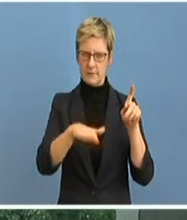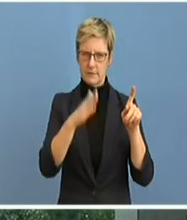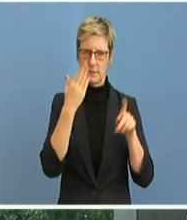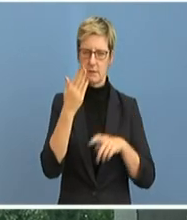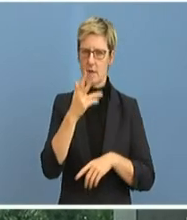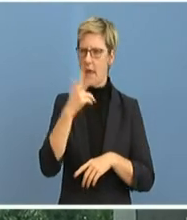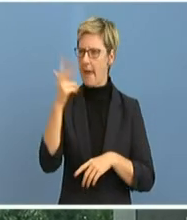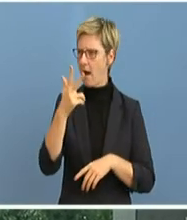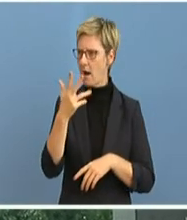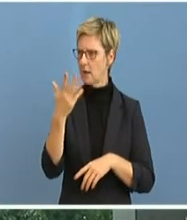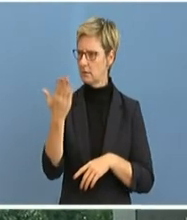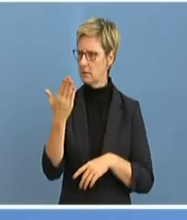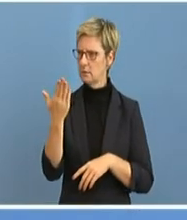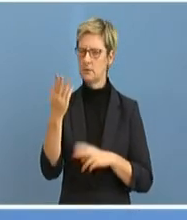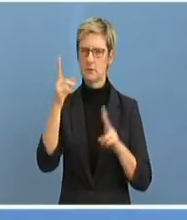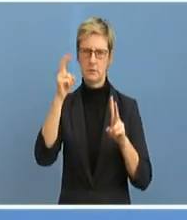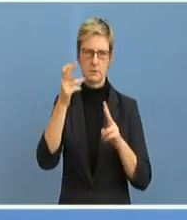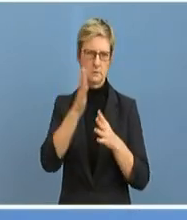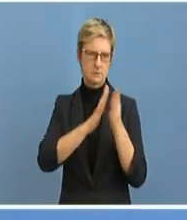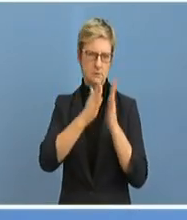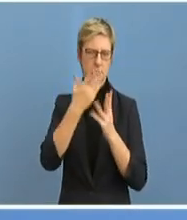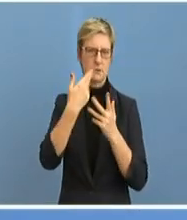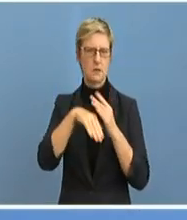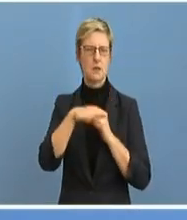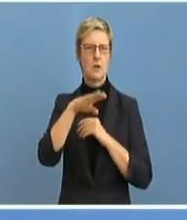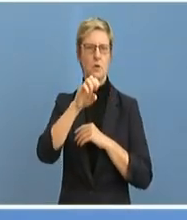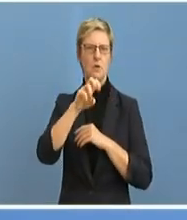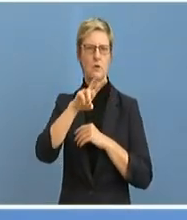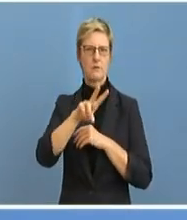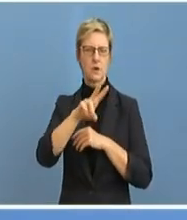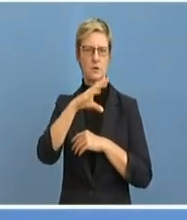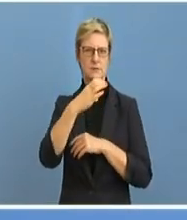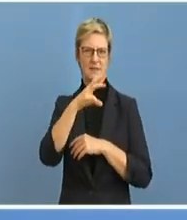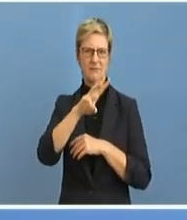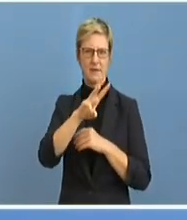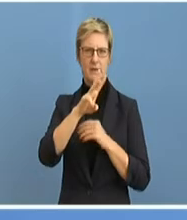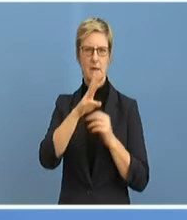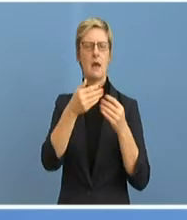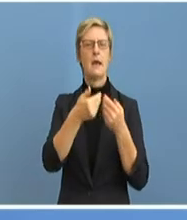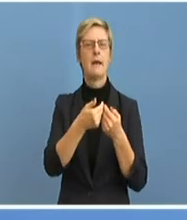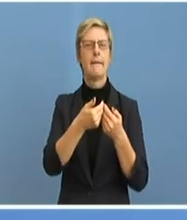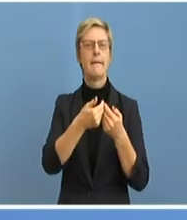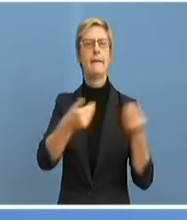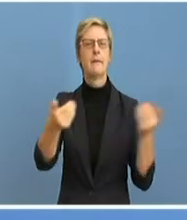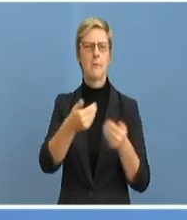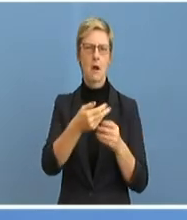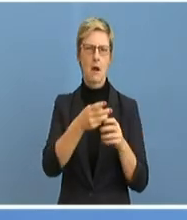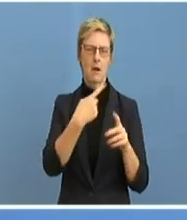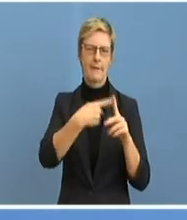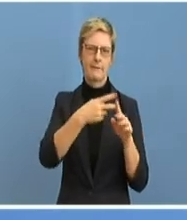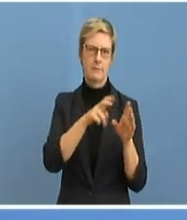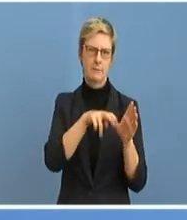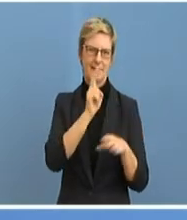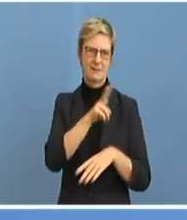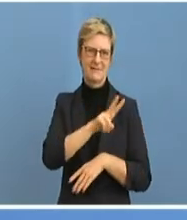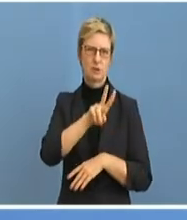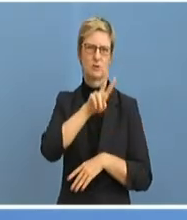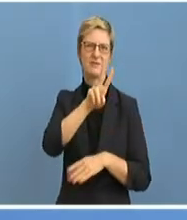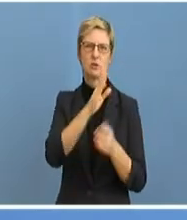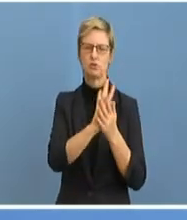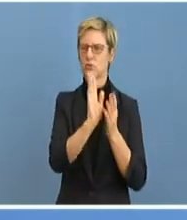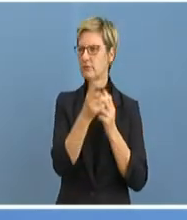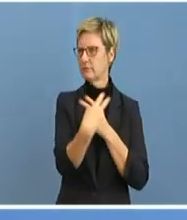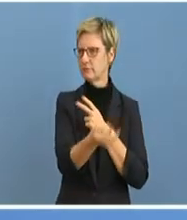dem Sie sprechen, ja ein ehemaliges Mitglied der OVCW ist und diese bereits 2002 verlassen hat. Es